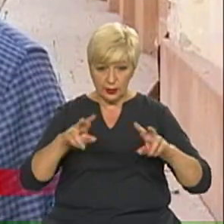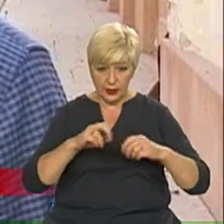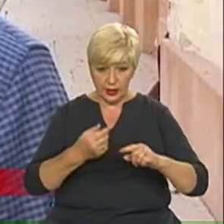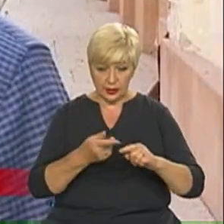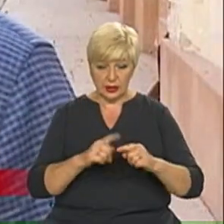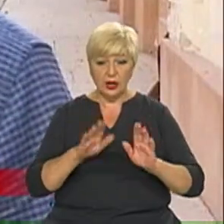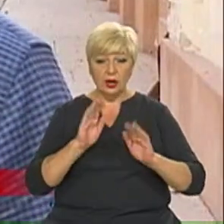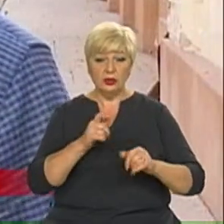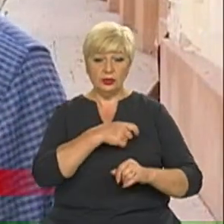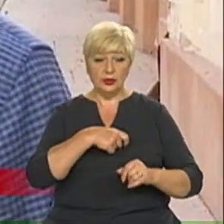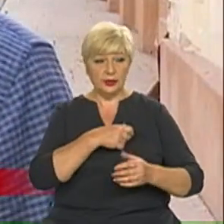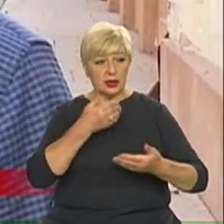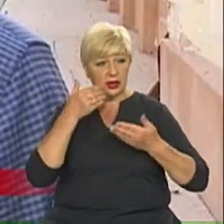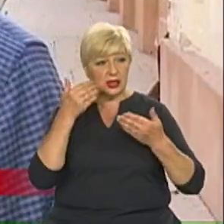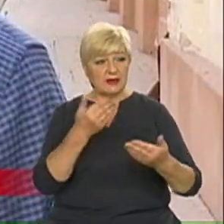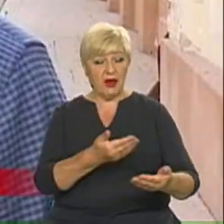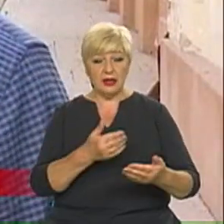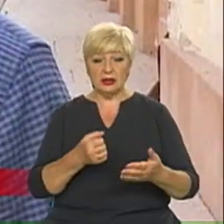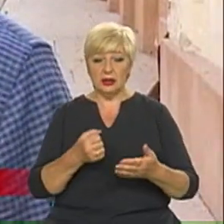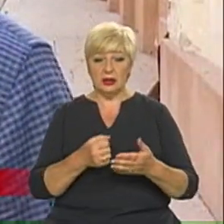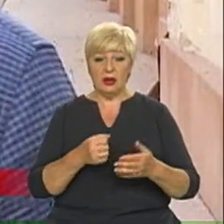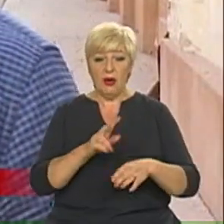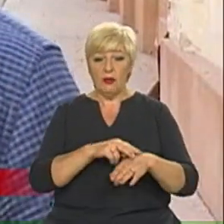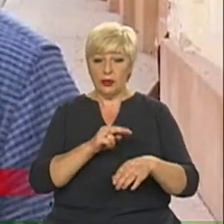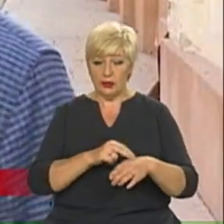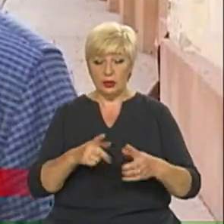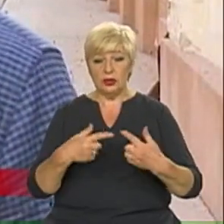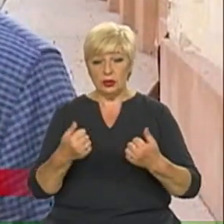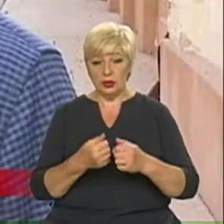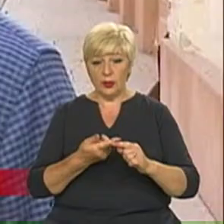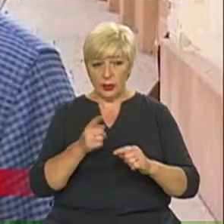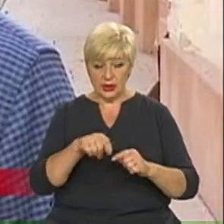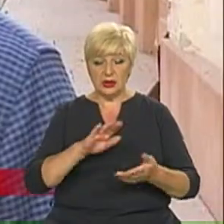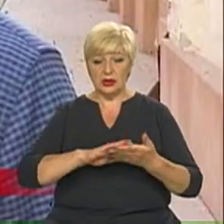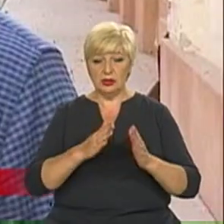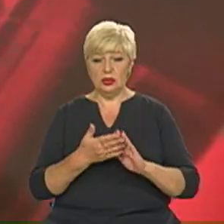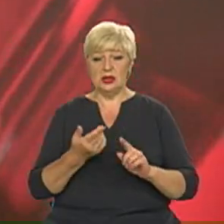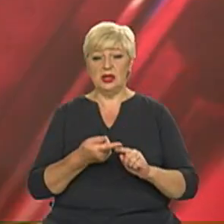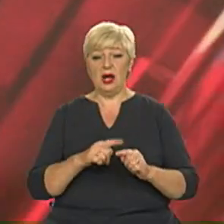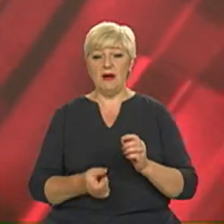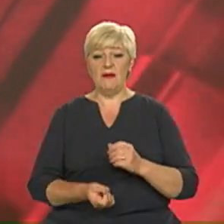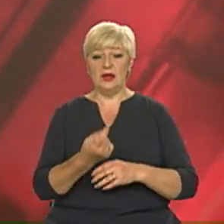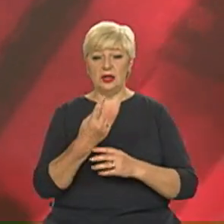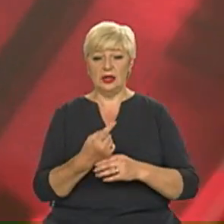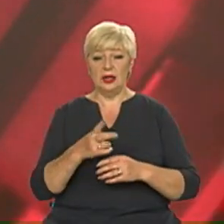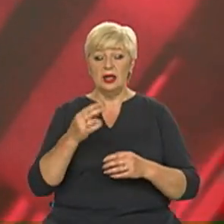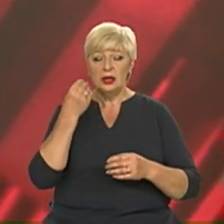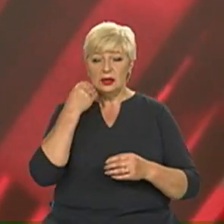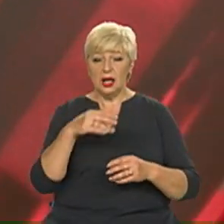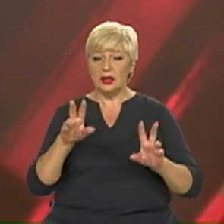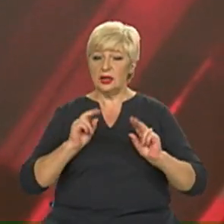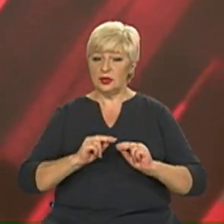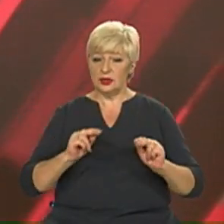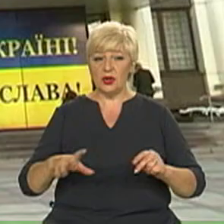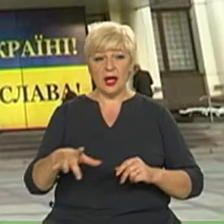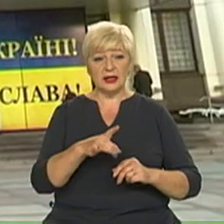готувати депутатський запит або звернення відповідно правоохоронні органи по цій якраз ситуації, яка виникла. Найкращі